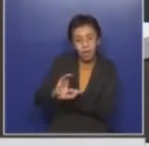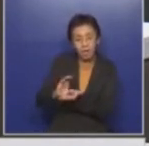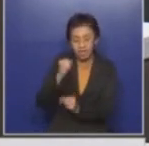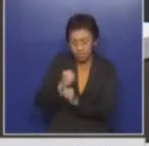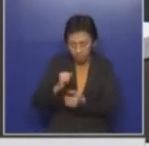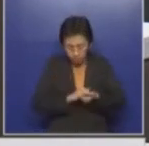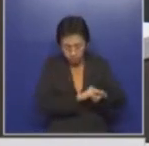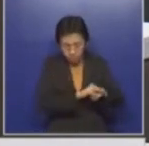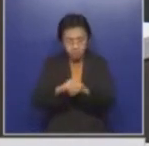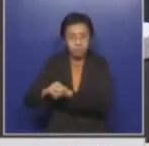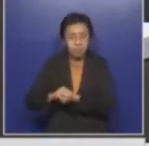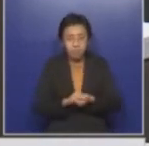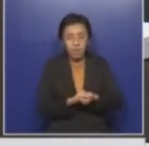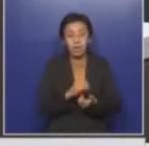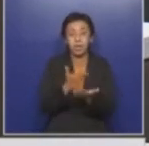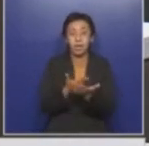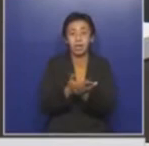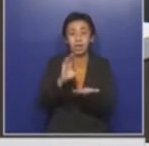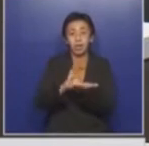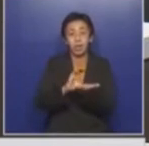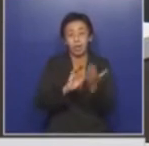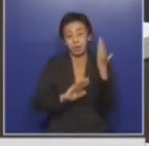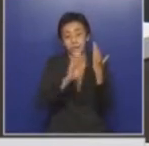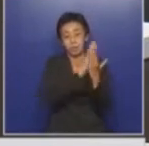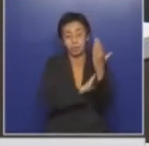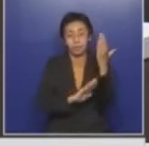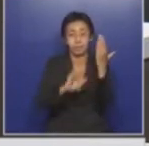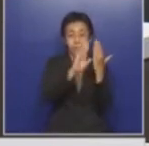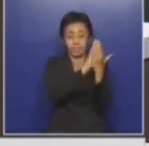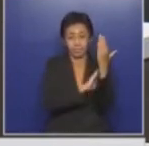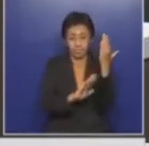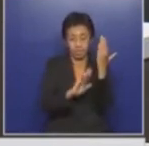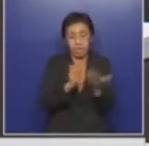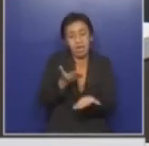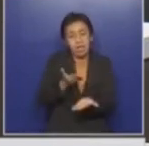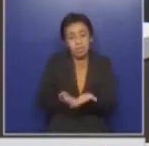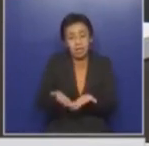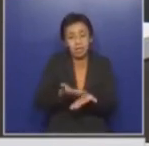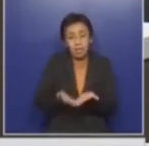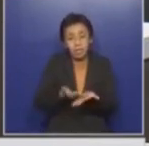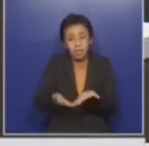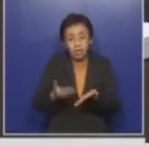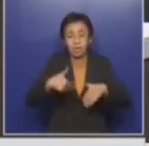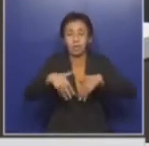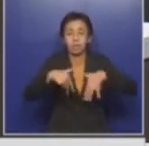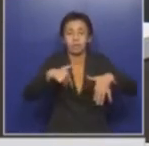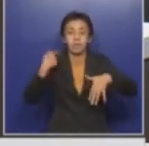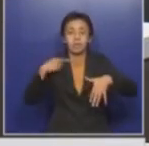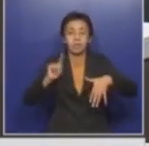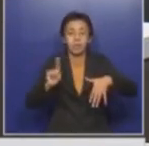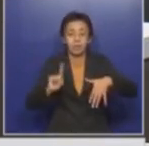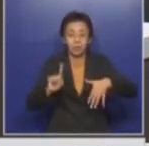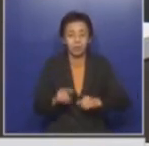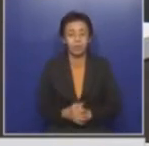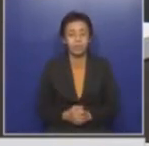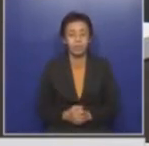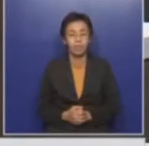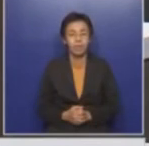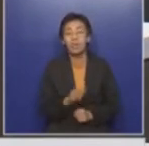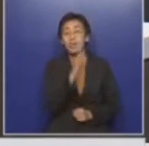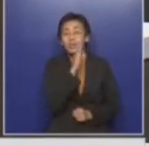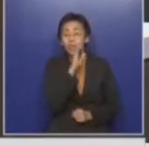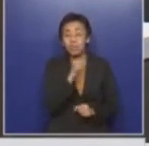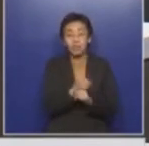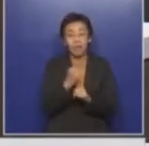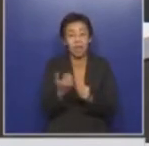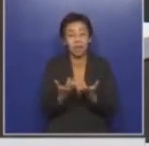เราว่าเงินงบประมาณของประเทศนั้นเนี่ยใช้ไปแล้วประชาชนได้อะไรบ้างครับเพราะถ้าท่านรายงานแยกส่วน